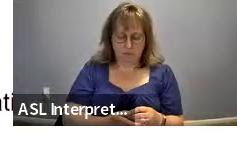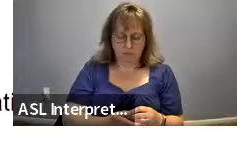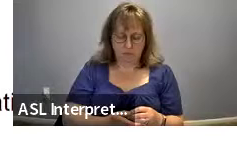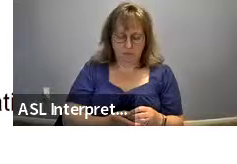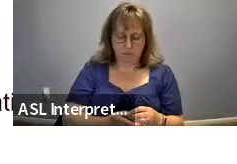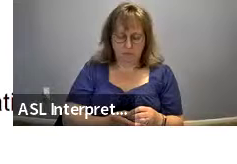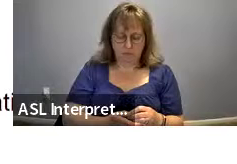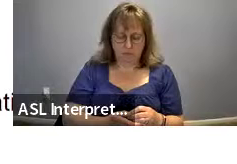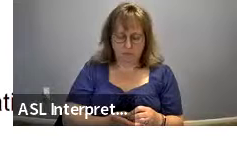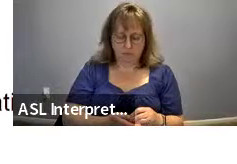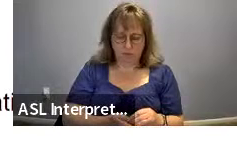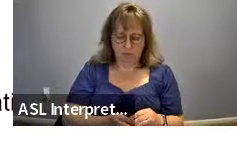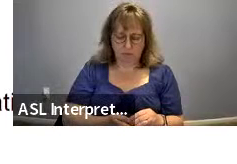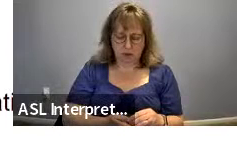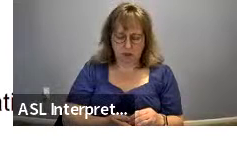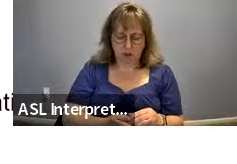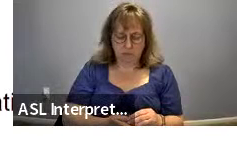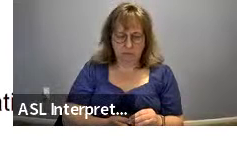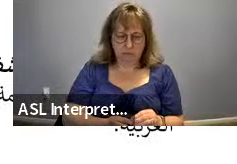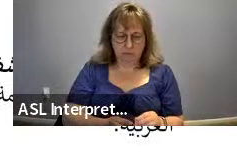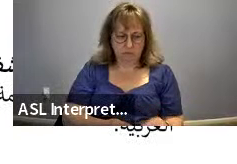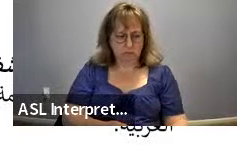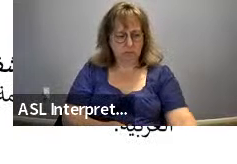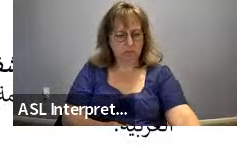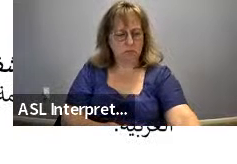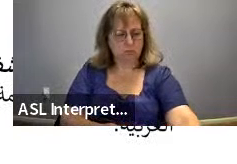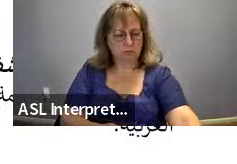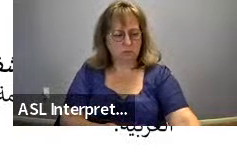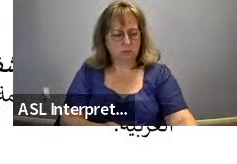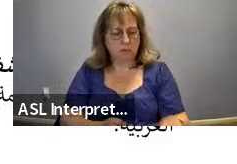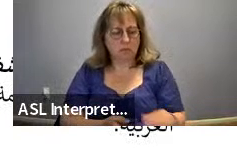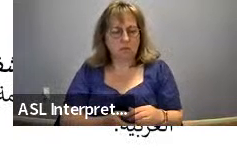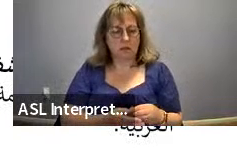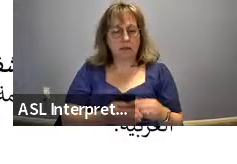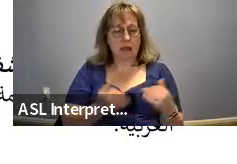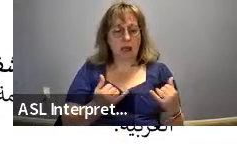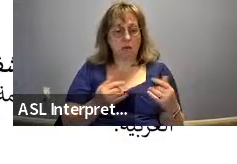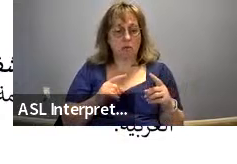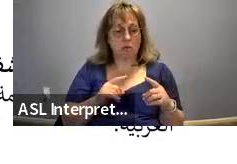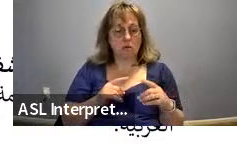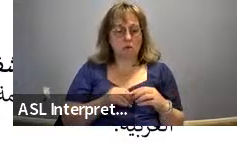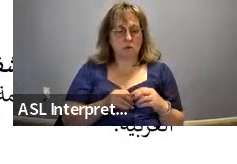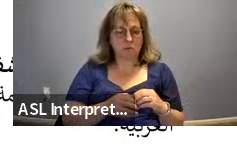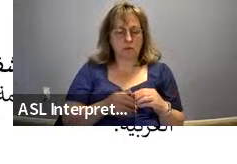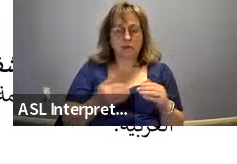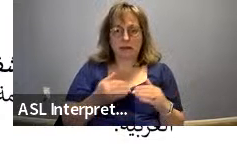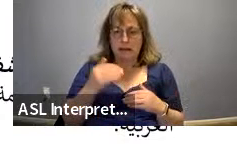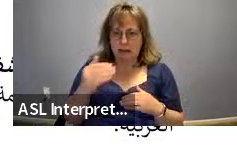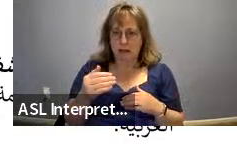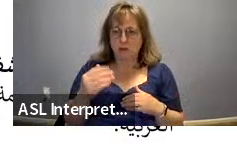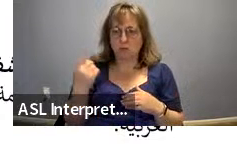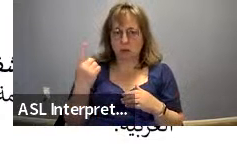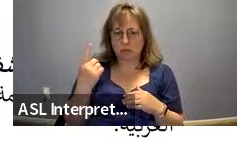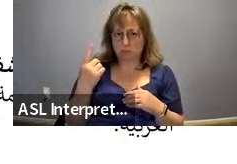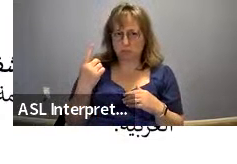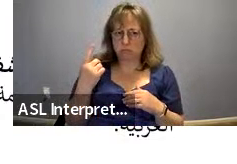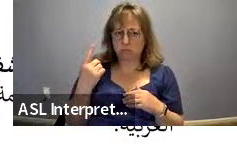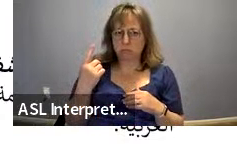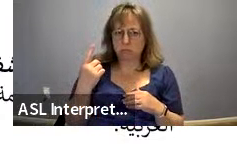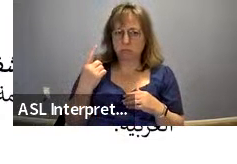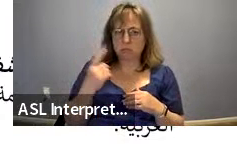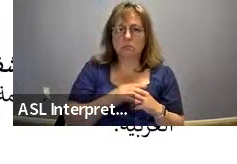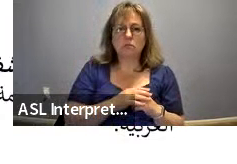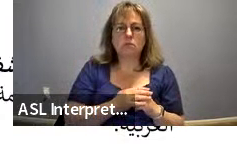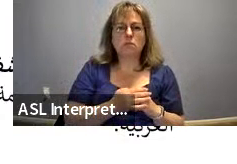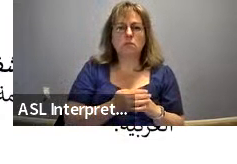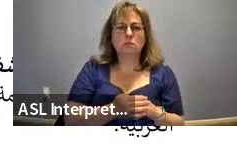Thank you. Now we go to Summer and to the next slide, please. أهلا بكم جميعا. أنا اسمي سمر، هكون مترجمة